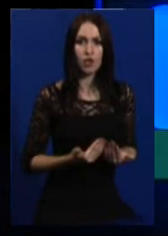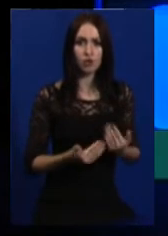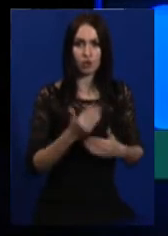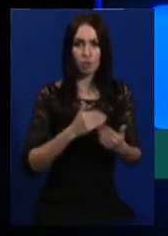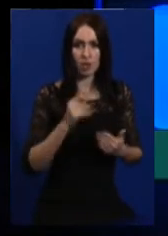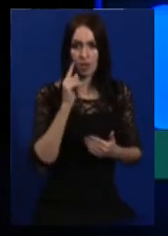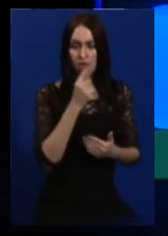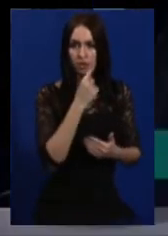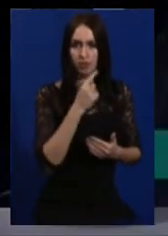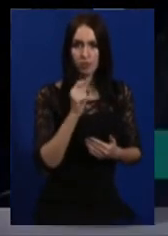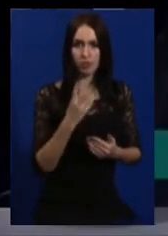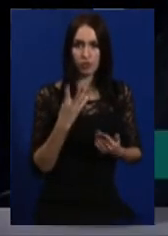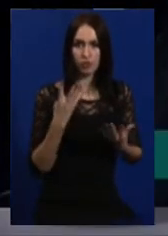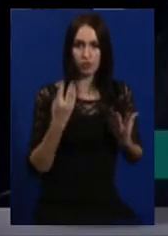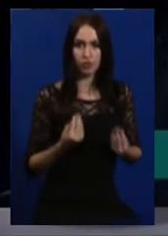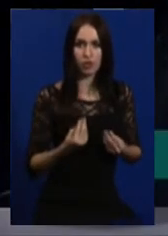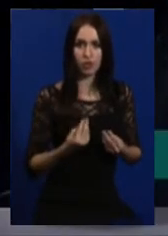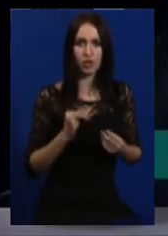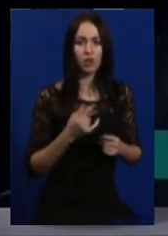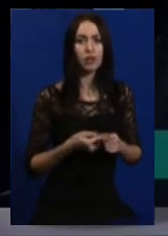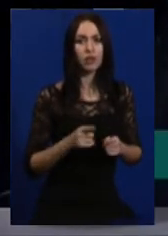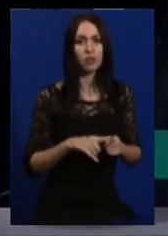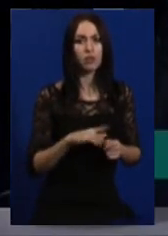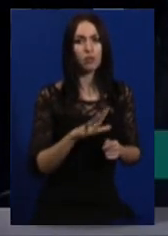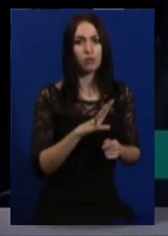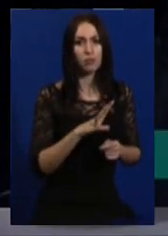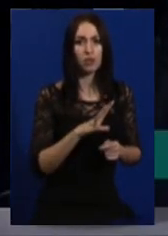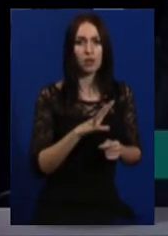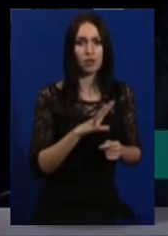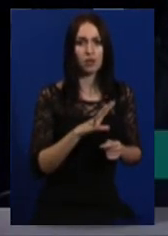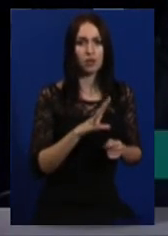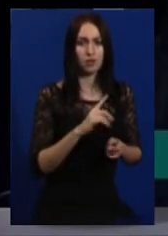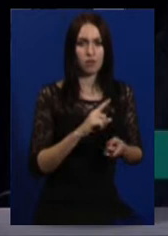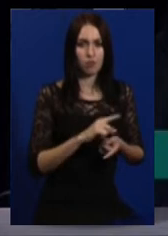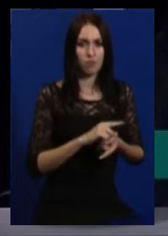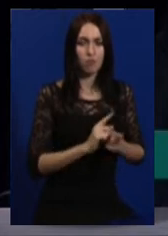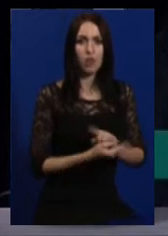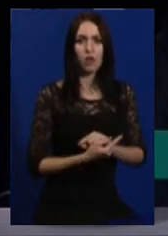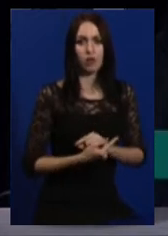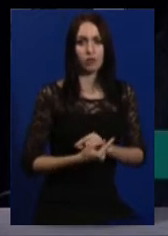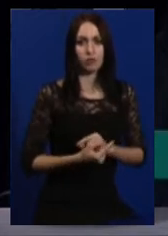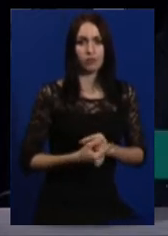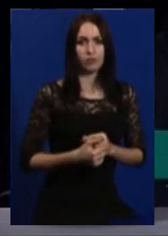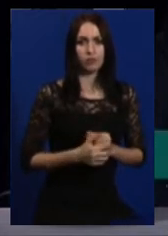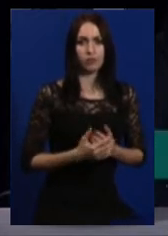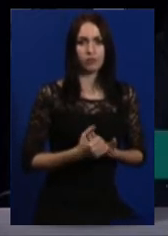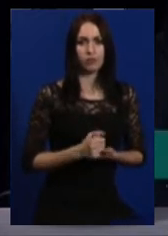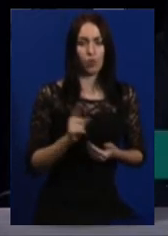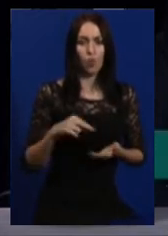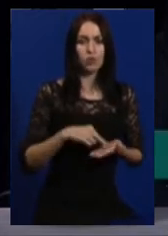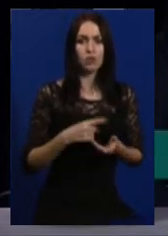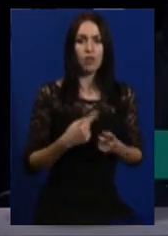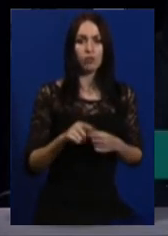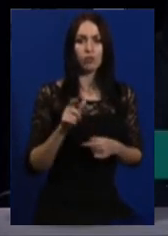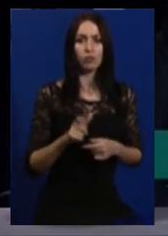дня в пролетела и это был перелом и он стал другим человеком и